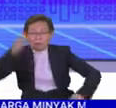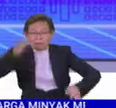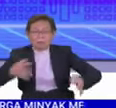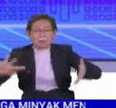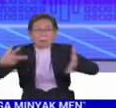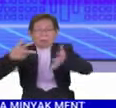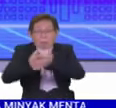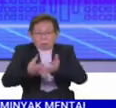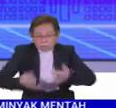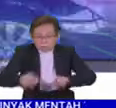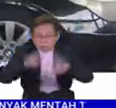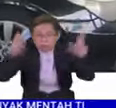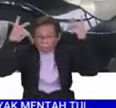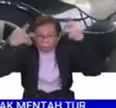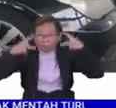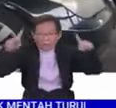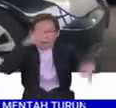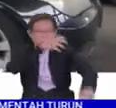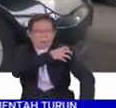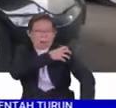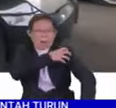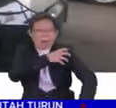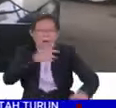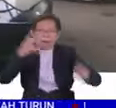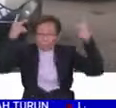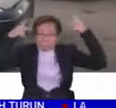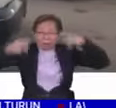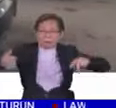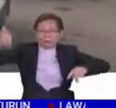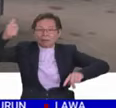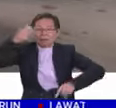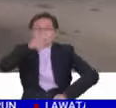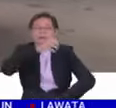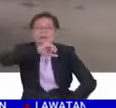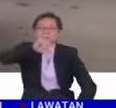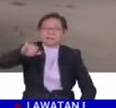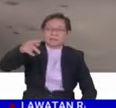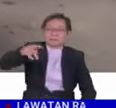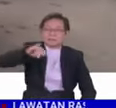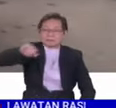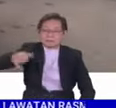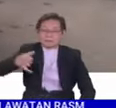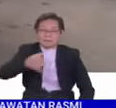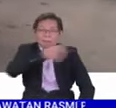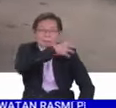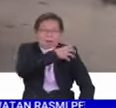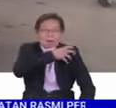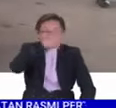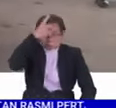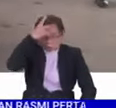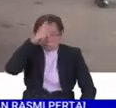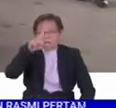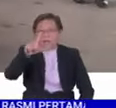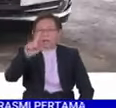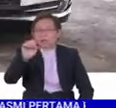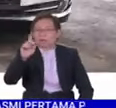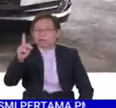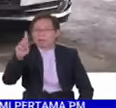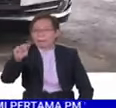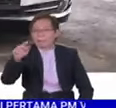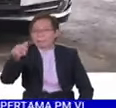jalan raya. Pengarah kanan penguat kuasa Jabatan Pengangkutan Jalan JPJ, Datuk Lokman Jamaan